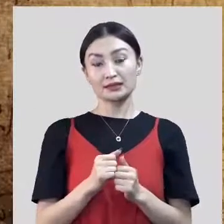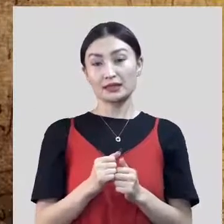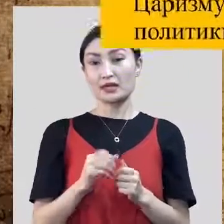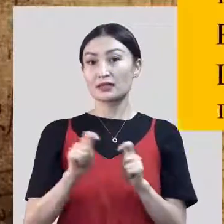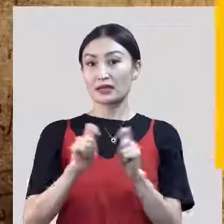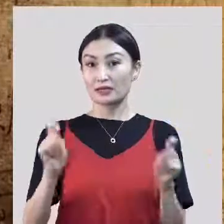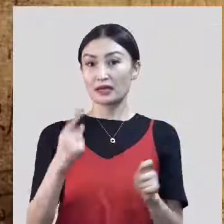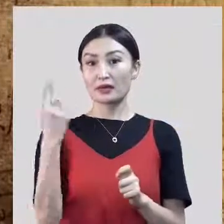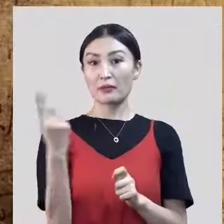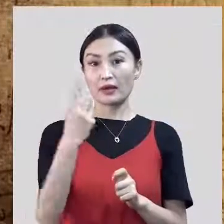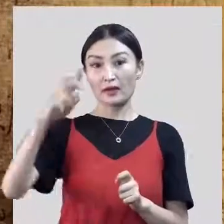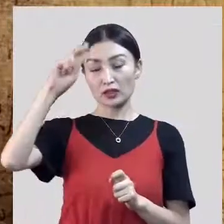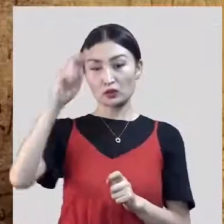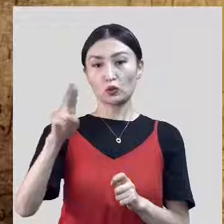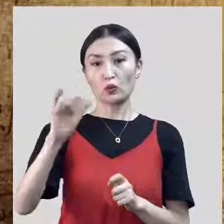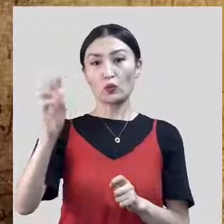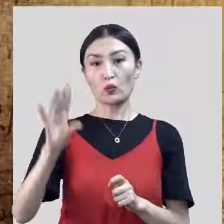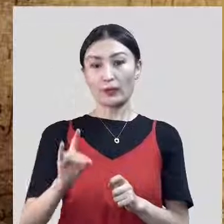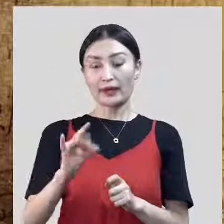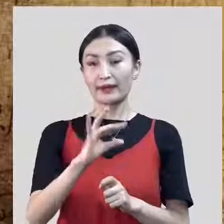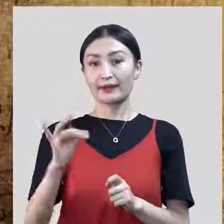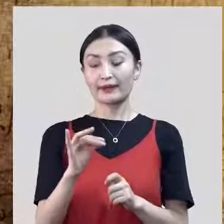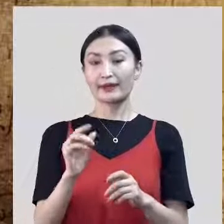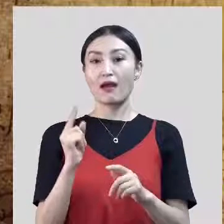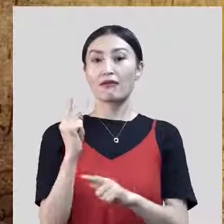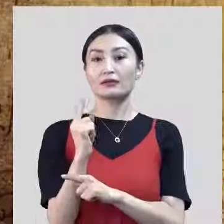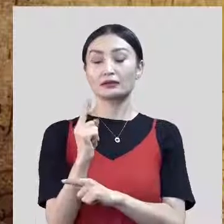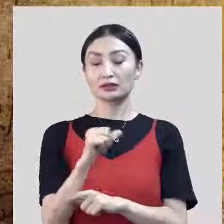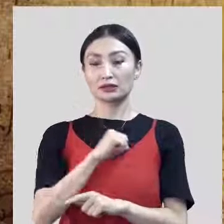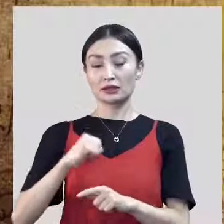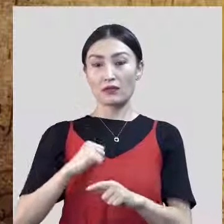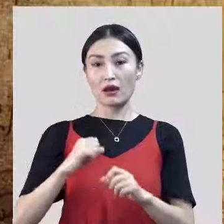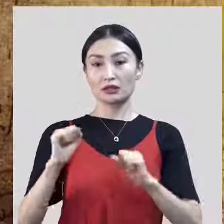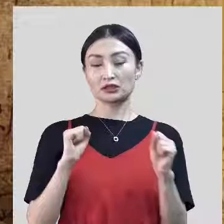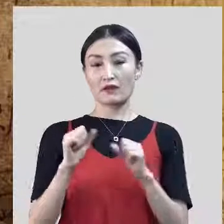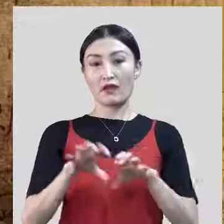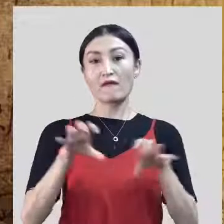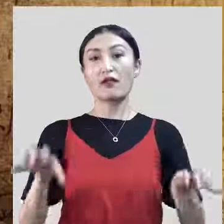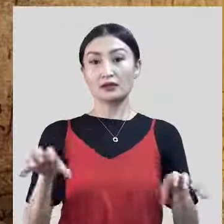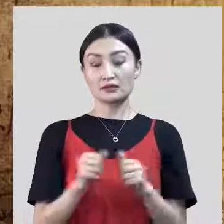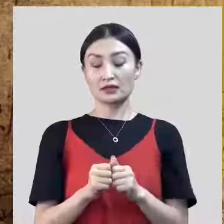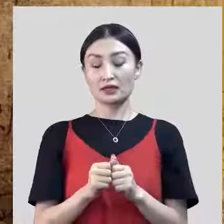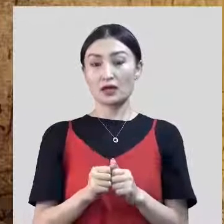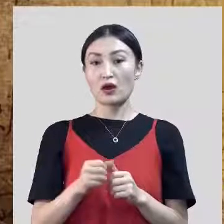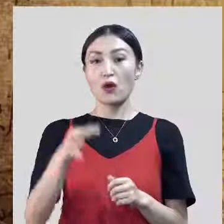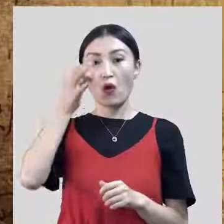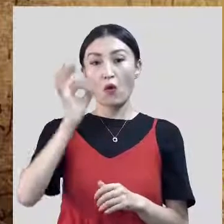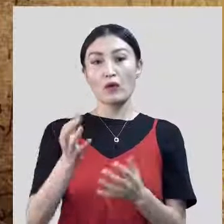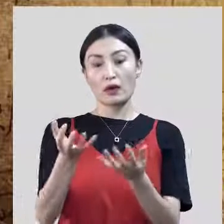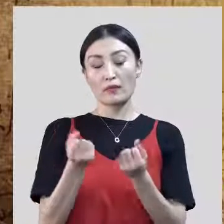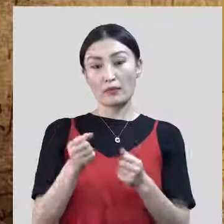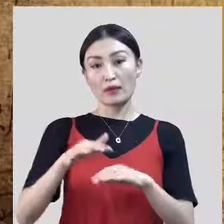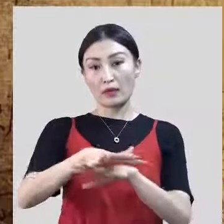создание первой государственной думы и ограничения самодержавной власти народ получил опыт борьбы